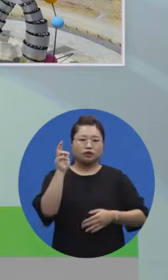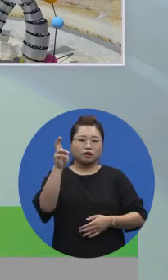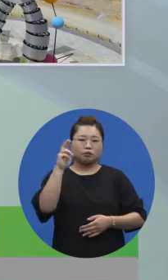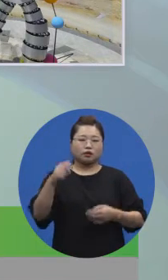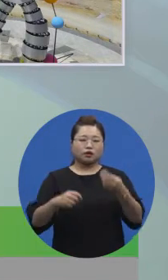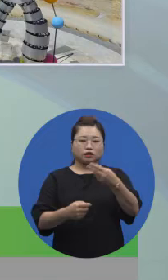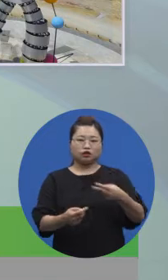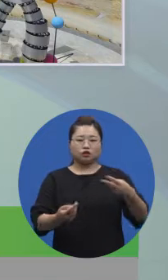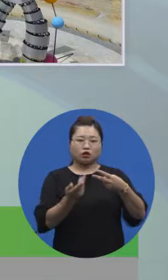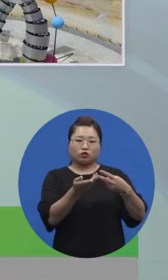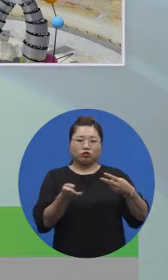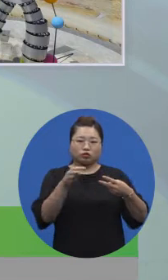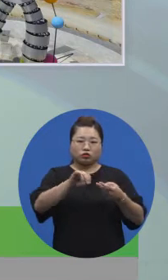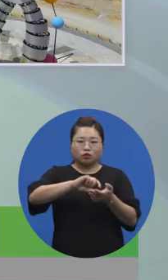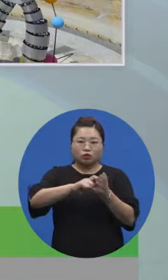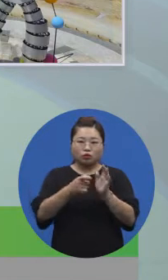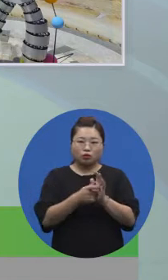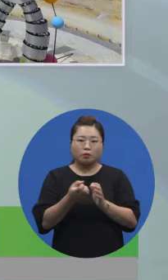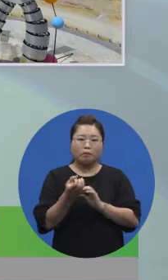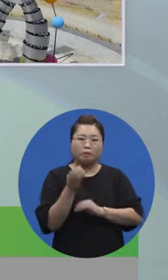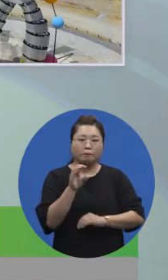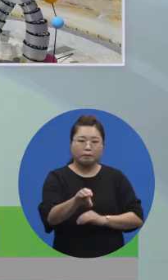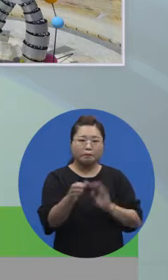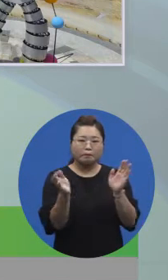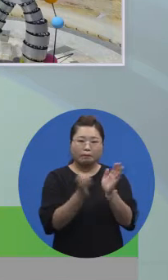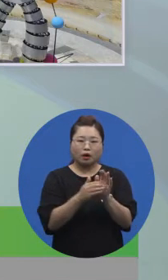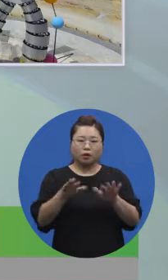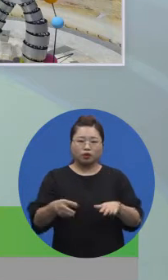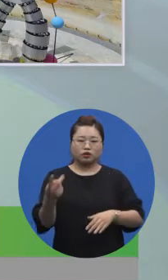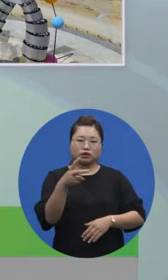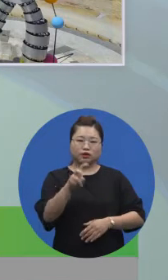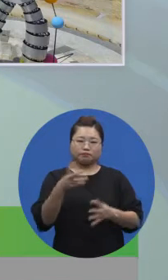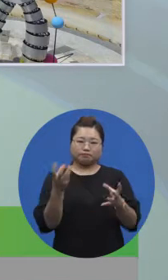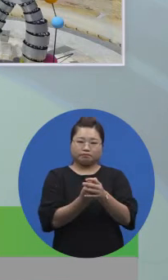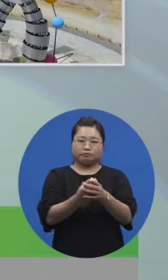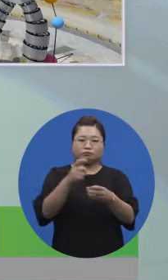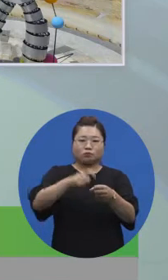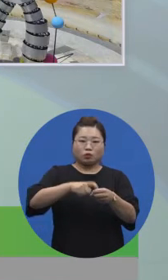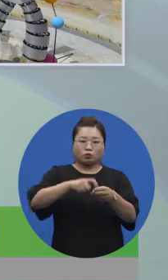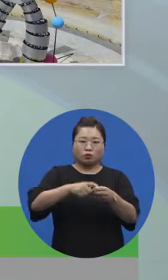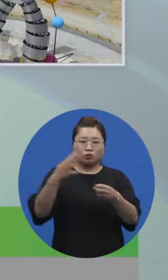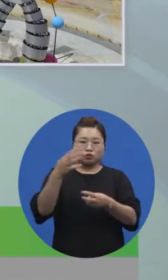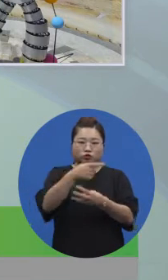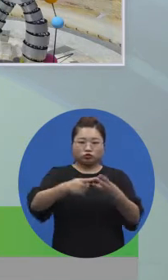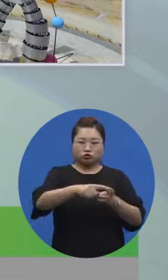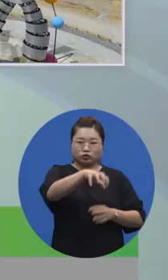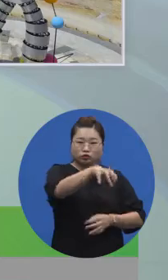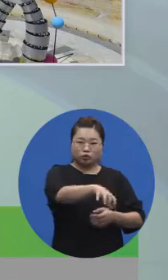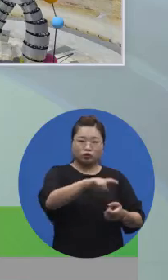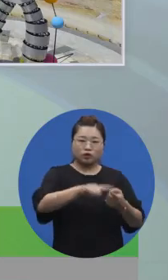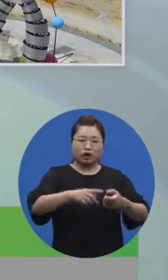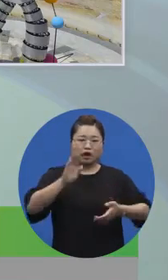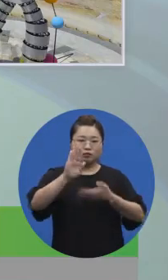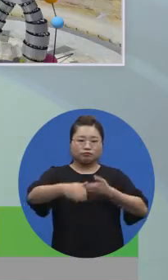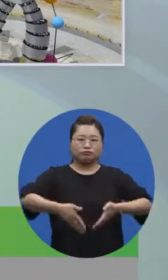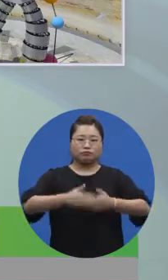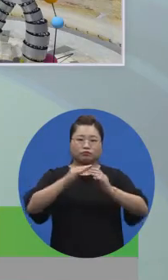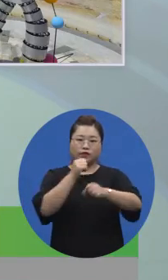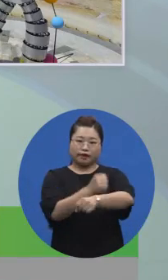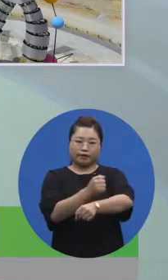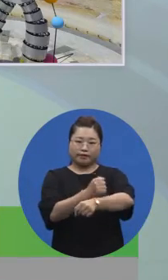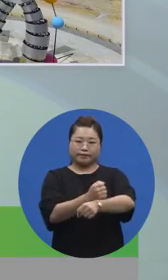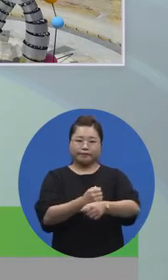충북개발공사는 2,560여억 원을 투입해 오는 2020년 완공을 목표로 청주 밀레니엄타운을